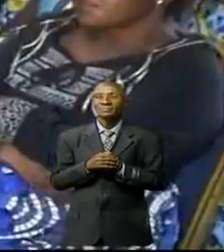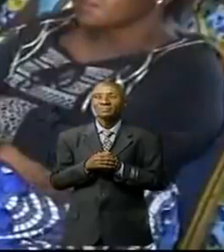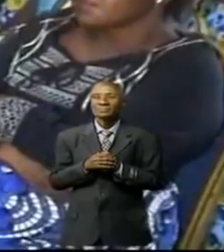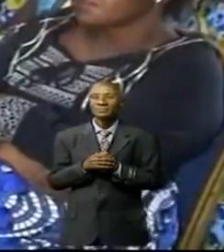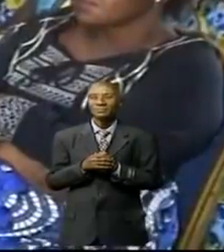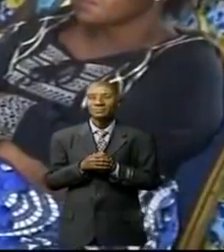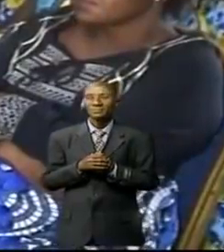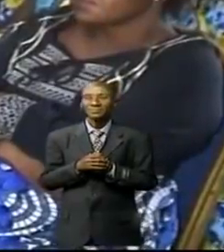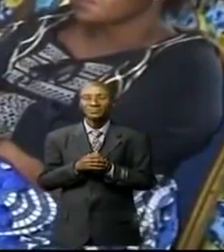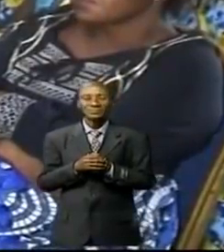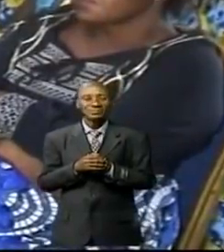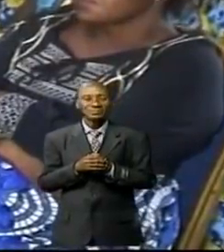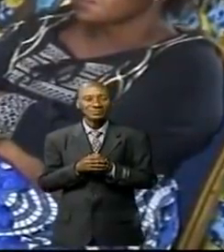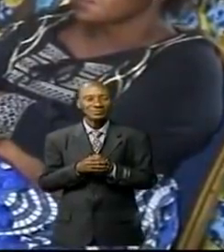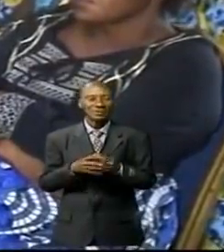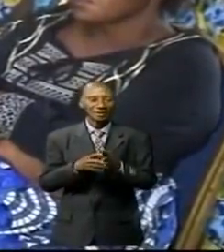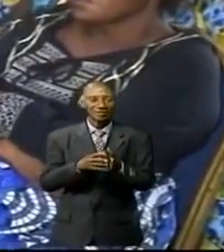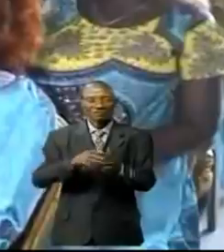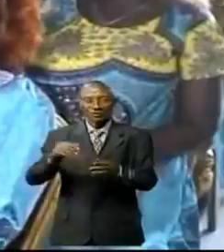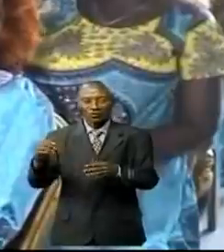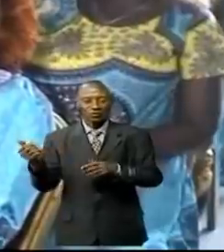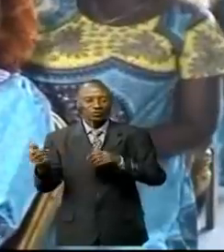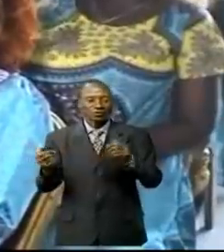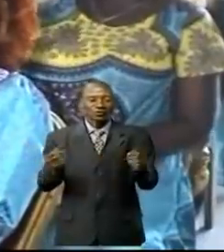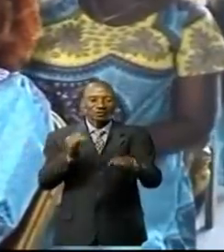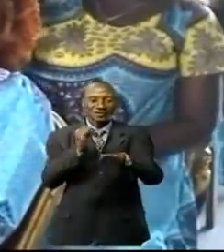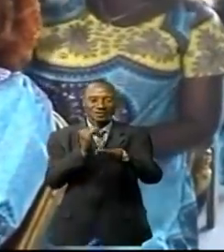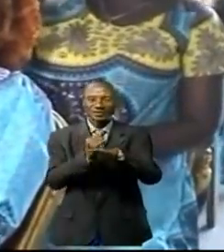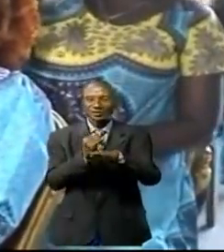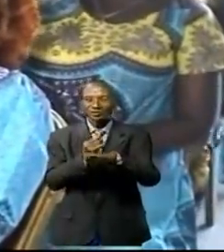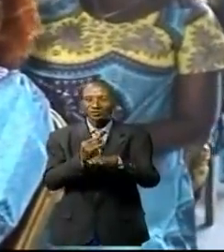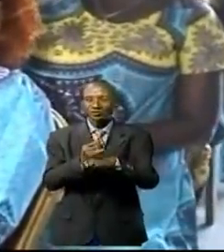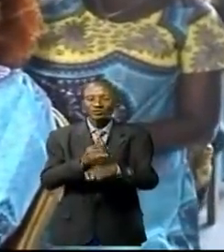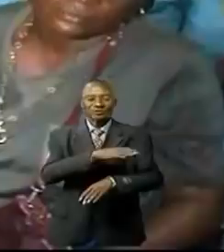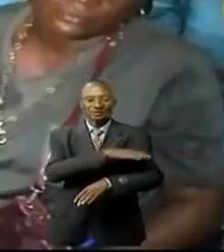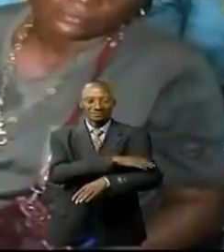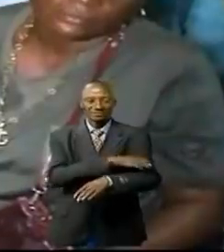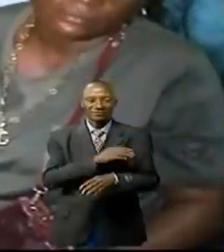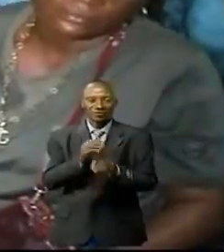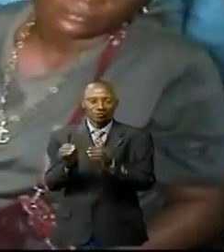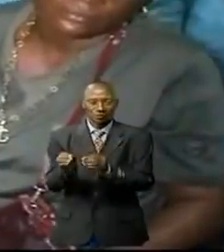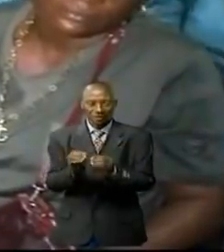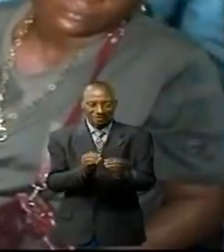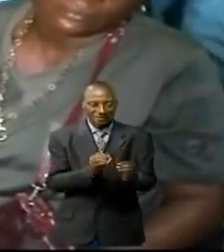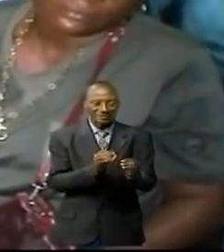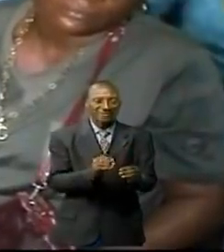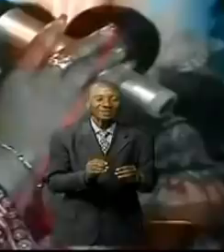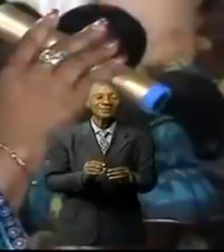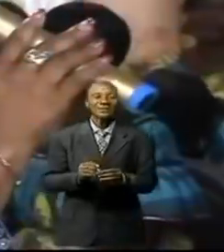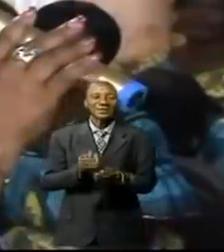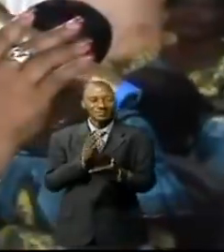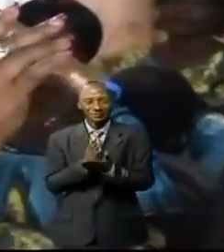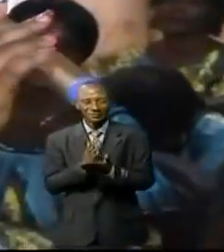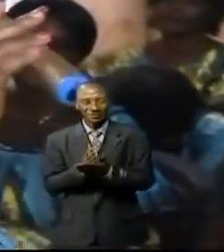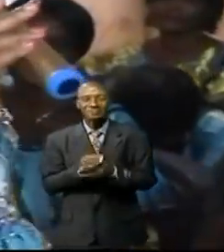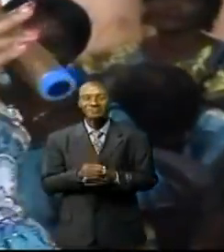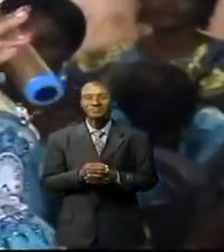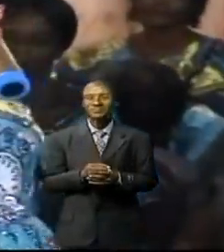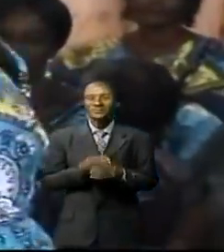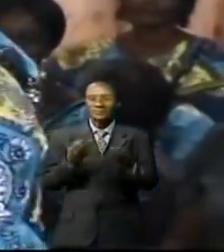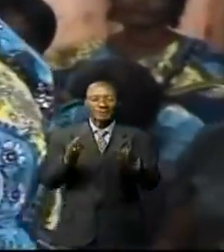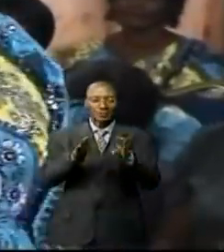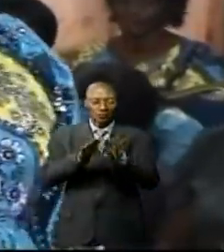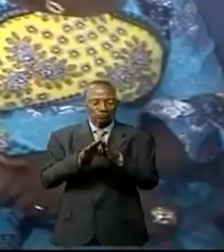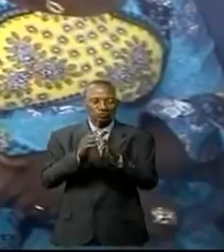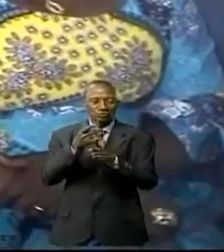À l'instar d'autres institutions publiques, organisations et associations privées, la clôture du mois dédié à